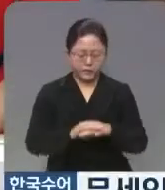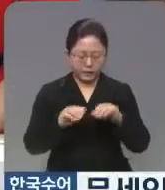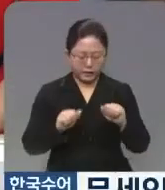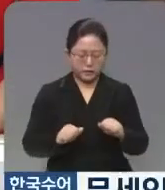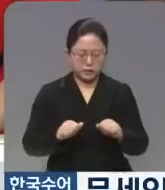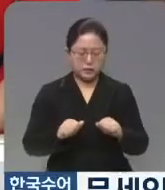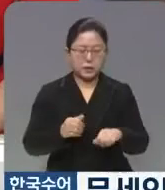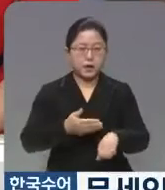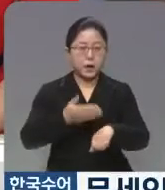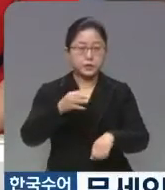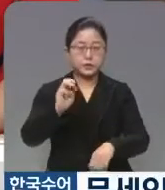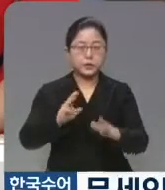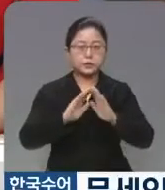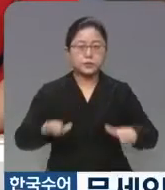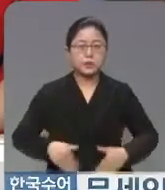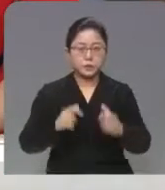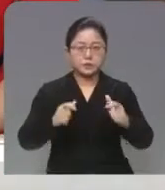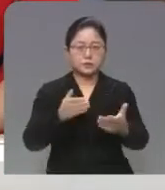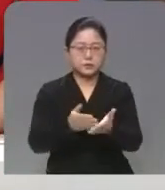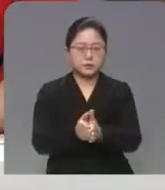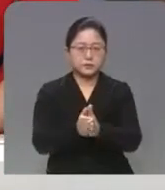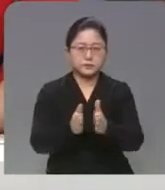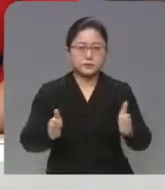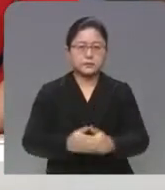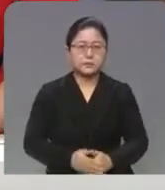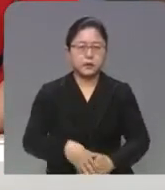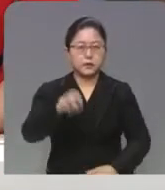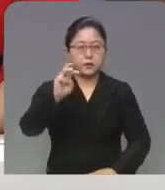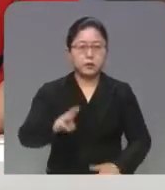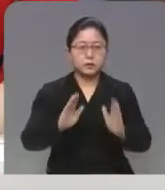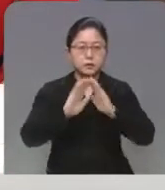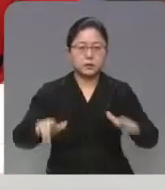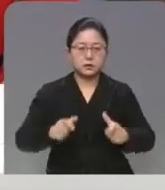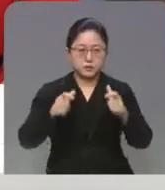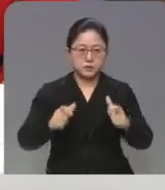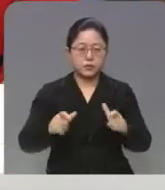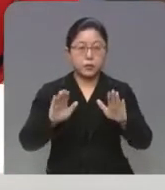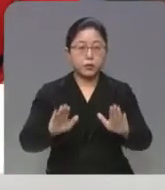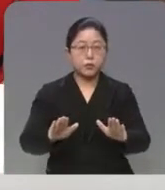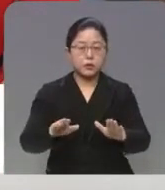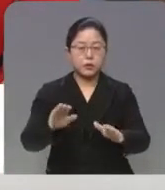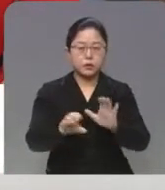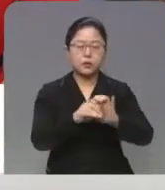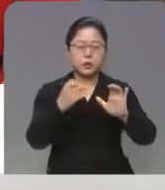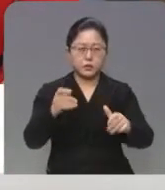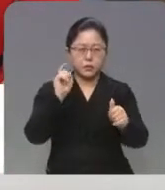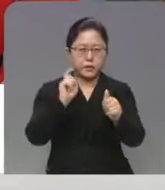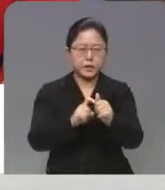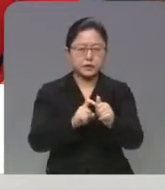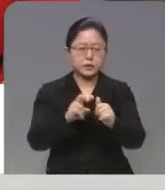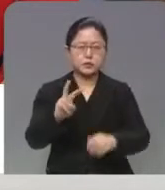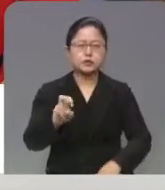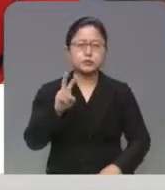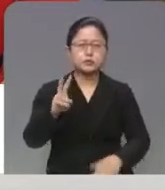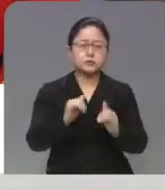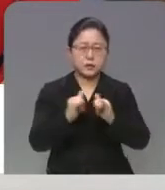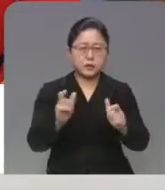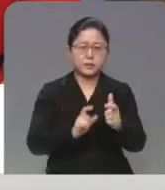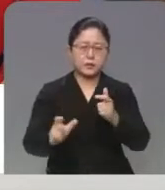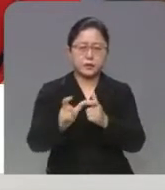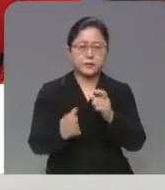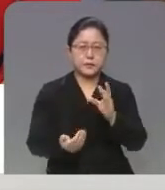안녕하십니까. KBS 9시 뉴스 광주 전남권 소식입니다. 광주와 전남 지역에서 오늘도 코로나19 확진자가 22명이